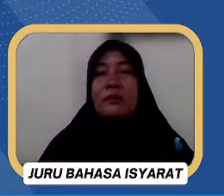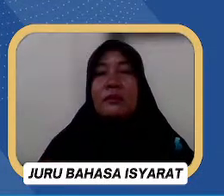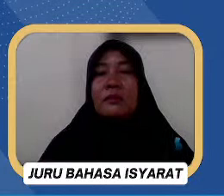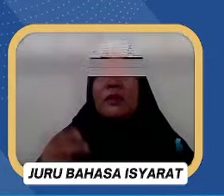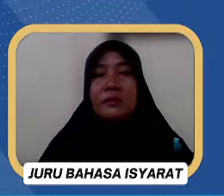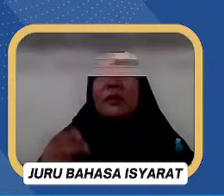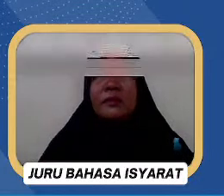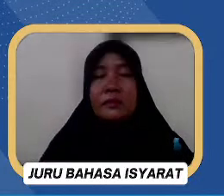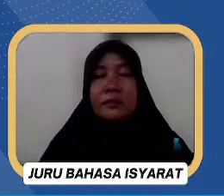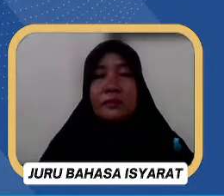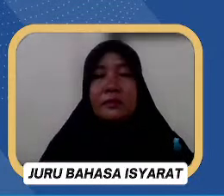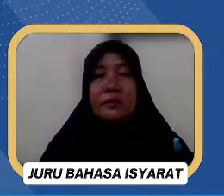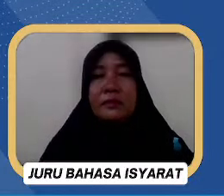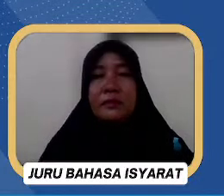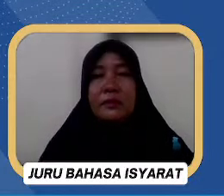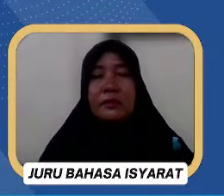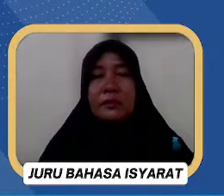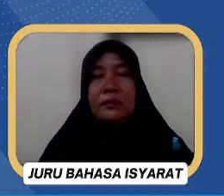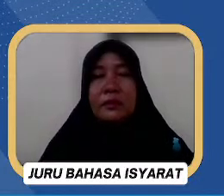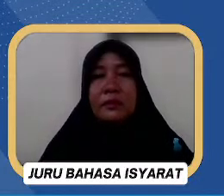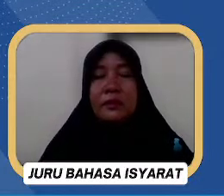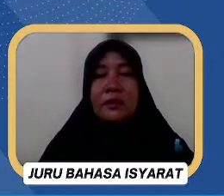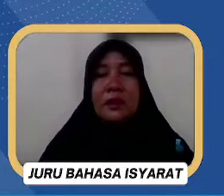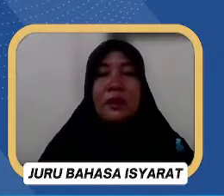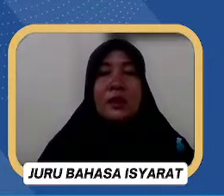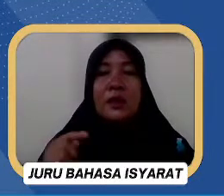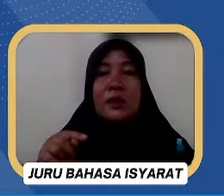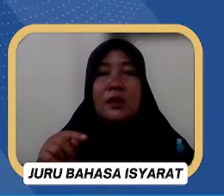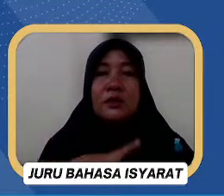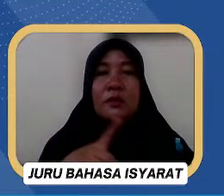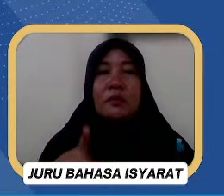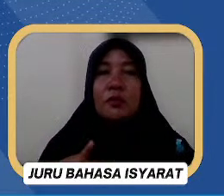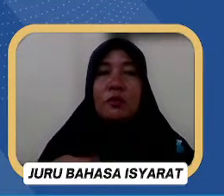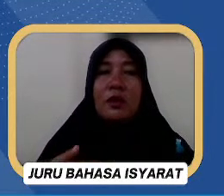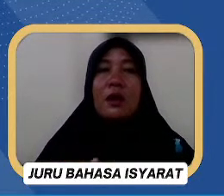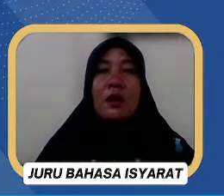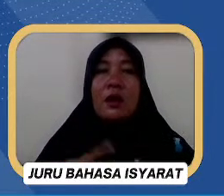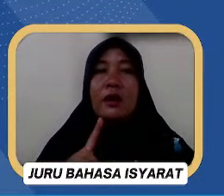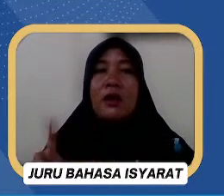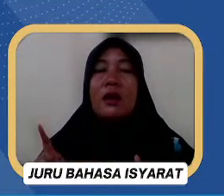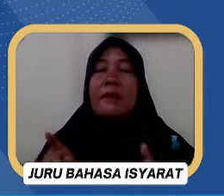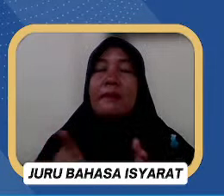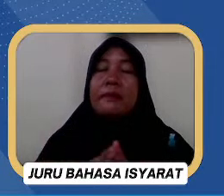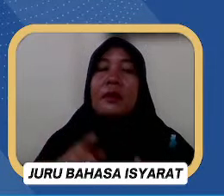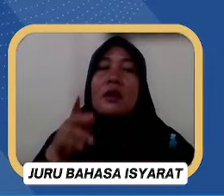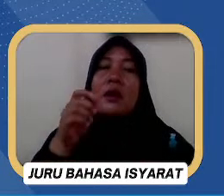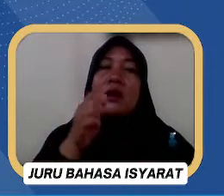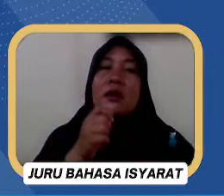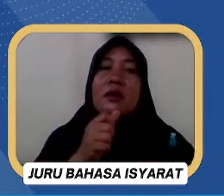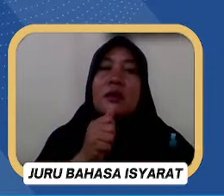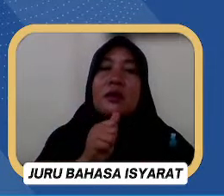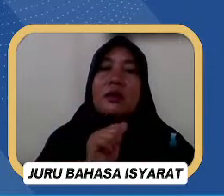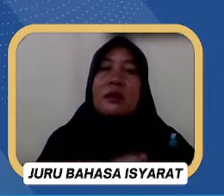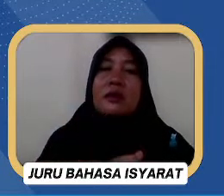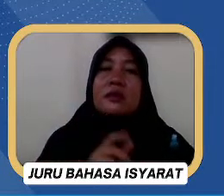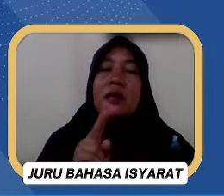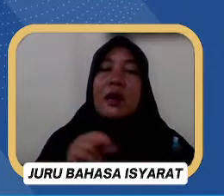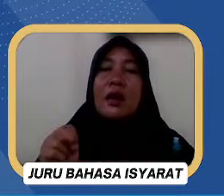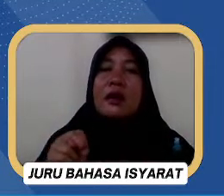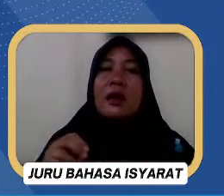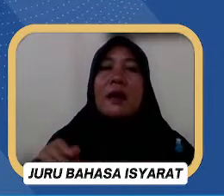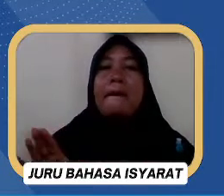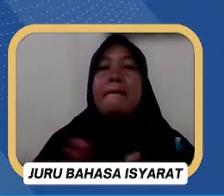ini pekerjaan bersama untuk membudayakan apa yang kita lakukan di dunia nyata itu harus